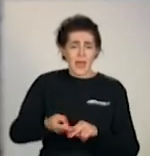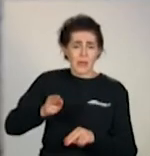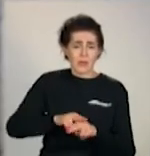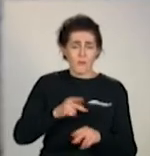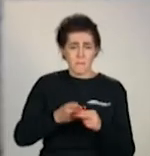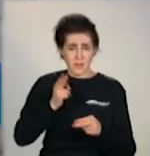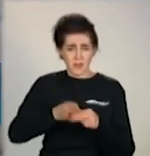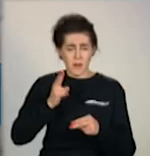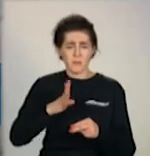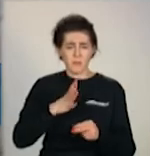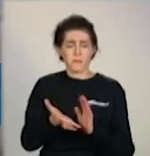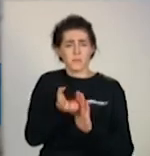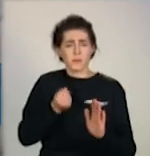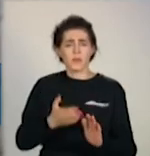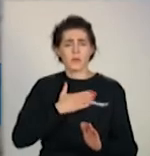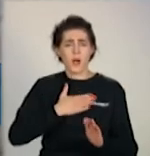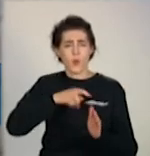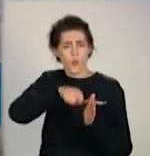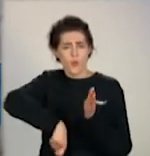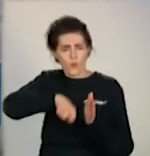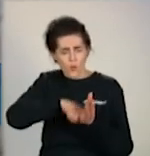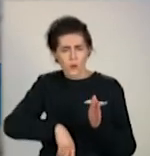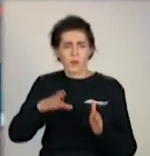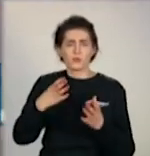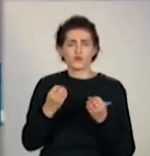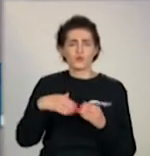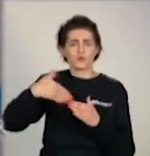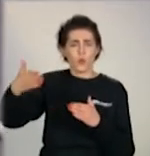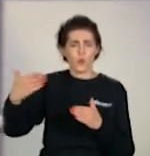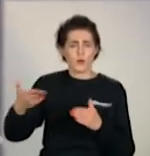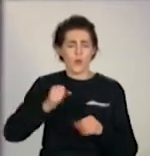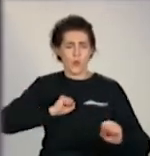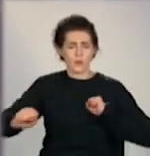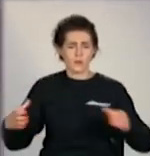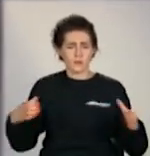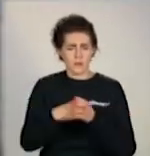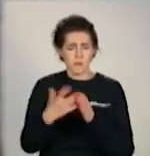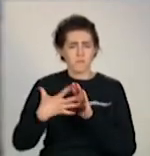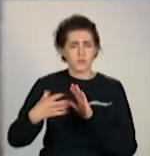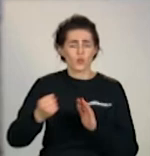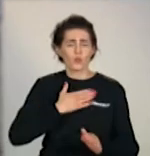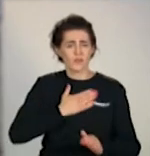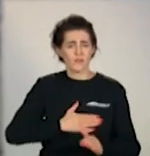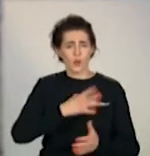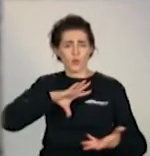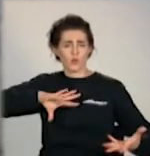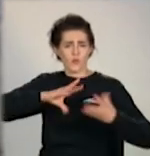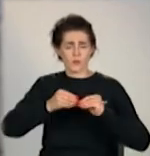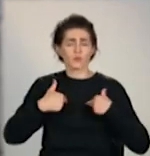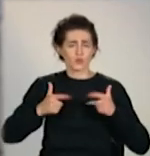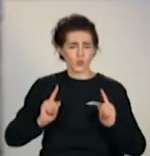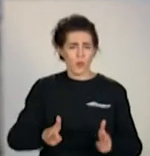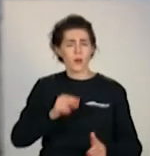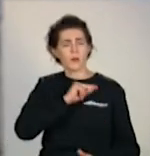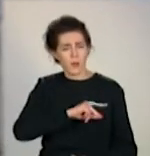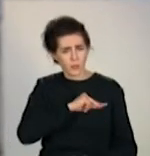прийнят нашими контролерами АТК, був прийнят сторонньою організацією. Ввиду того, що ми отримали удовлетворительний результат, ми згодні